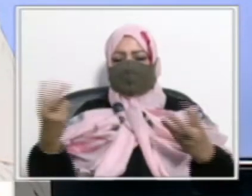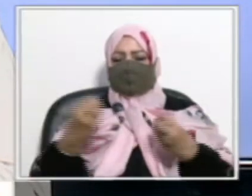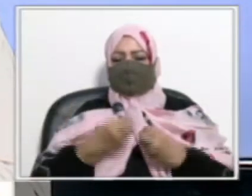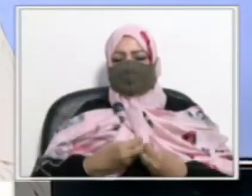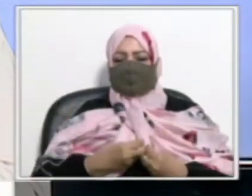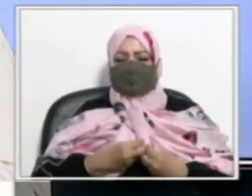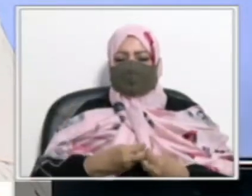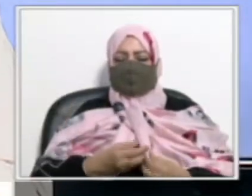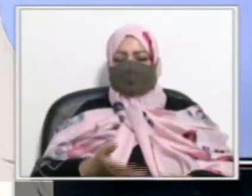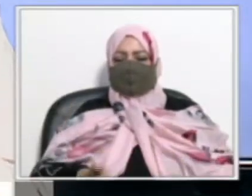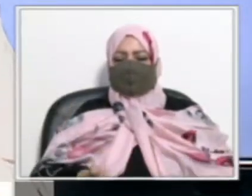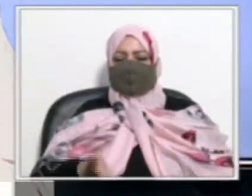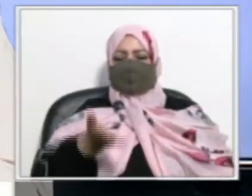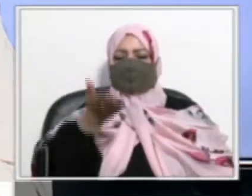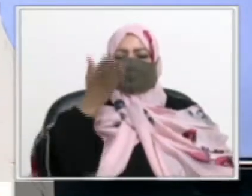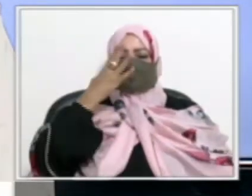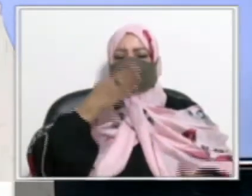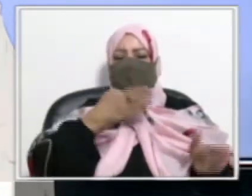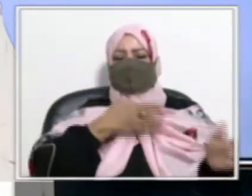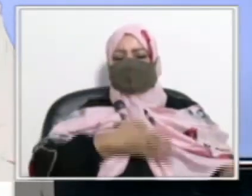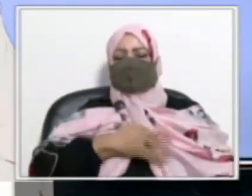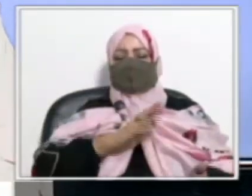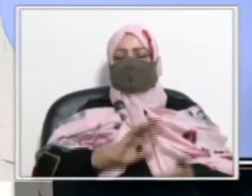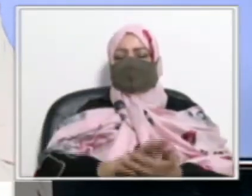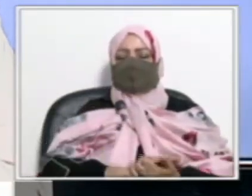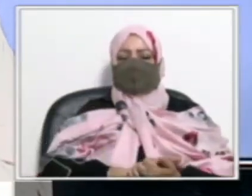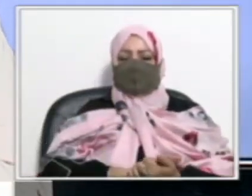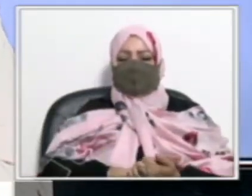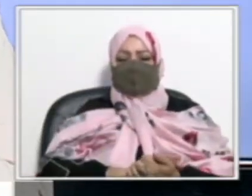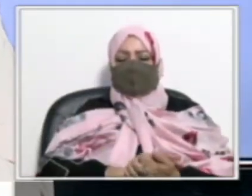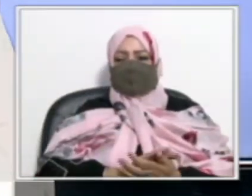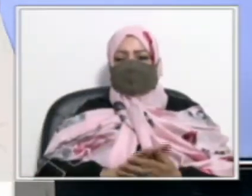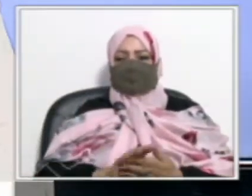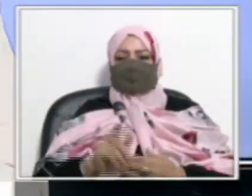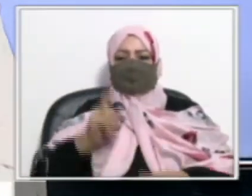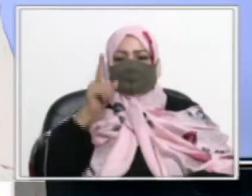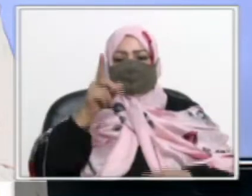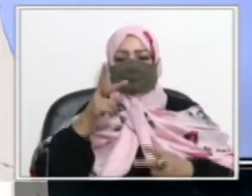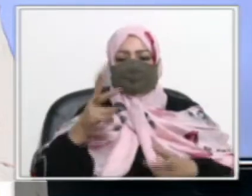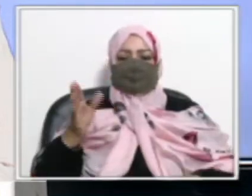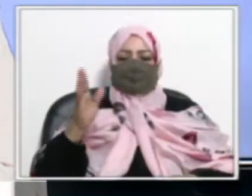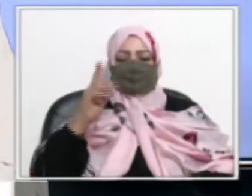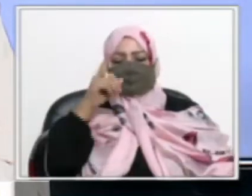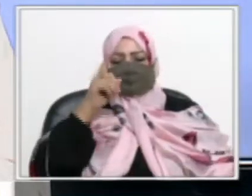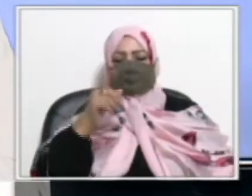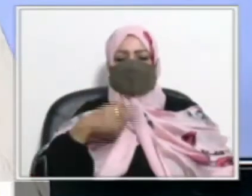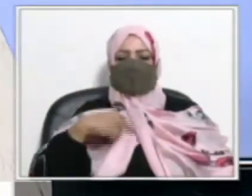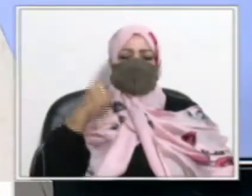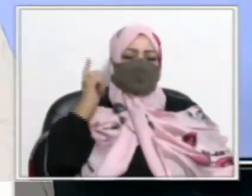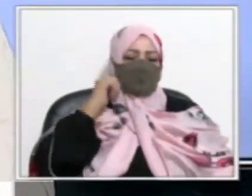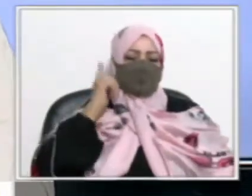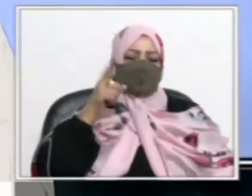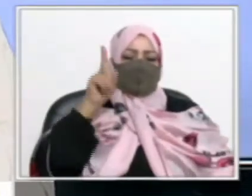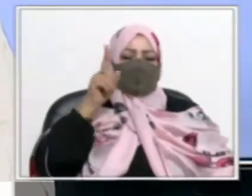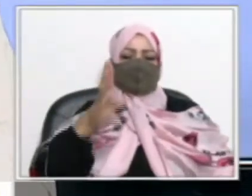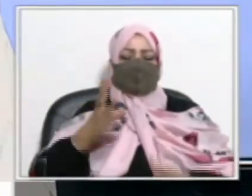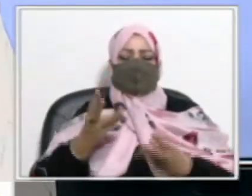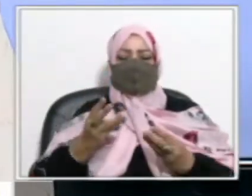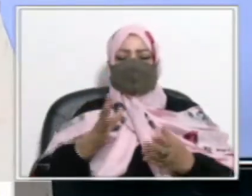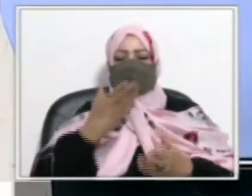حمده انساها ارفع بس، وما قالش ربنا ولك الحمد، وما قالش الله أكبر وهو ساجد، يعني ارفع هو